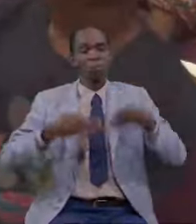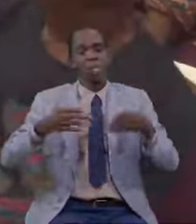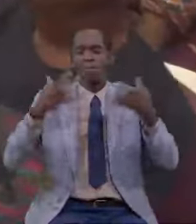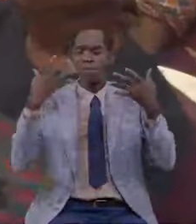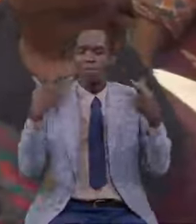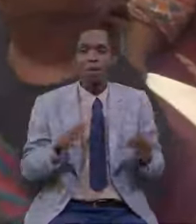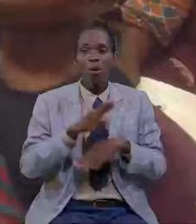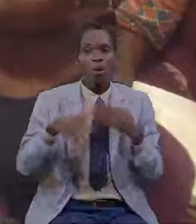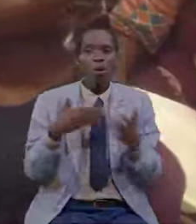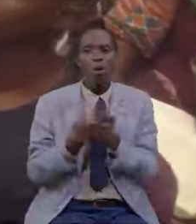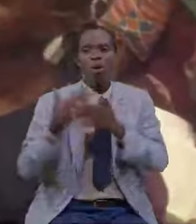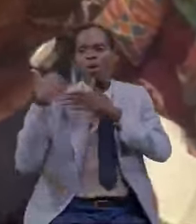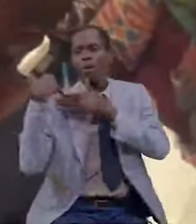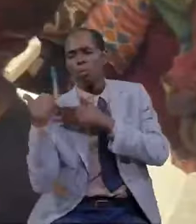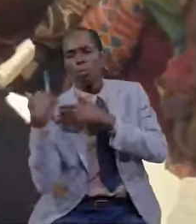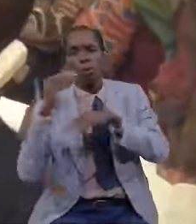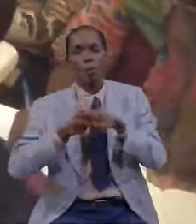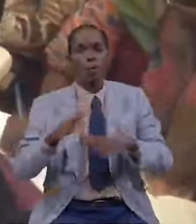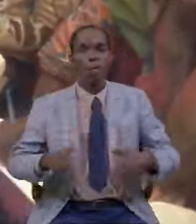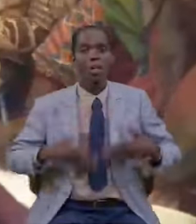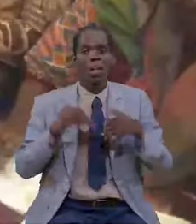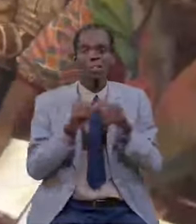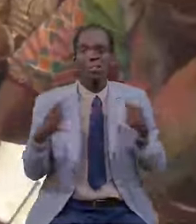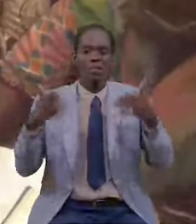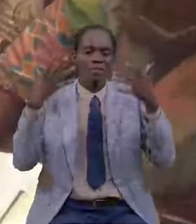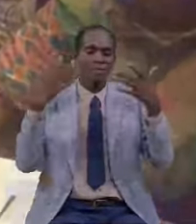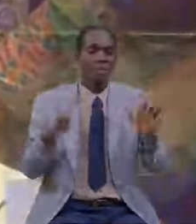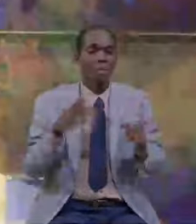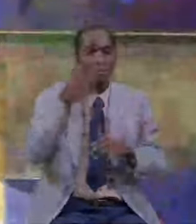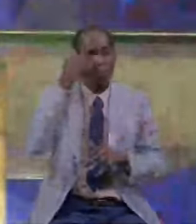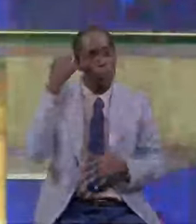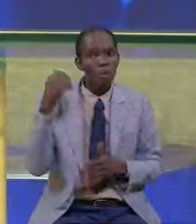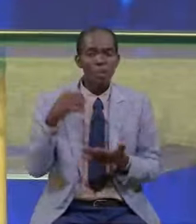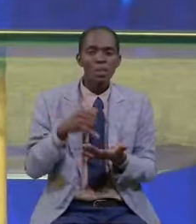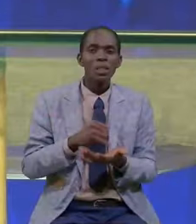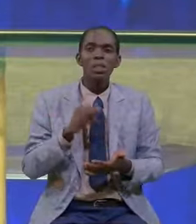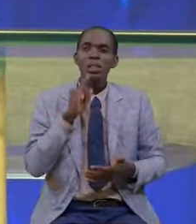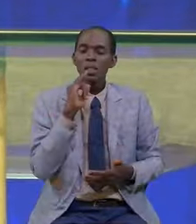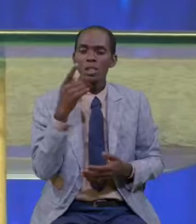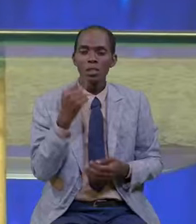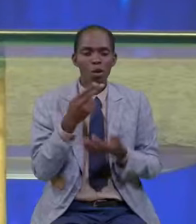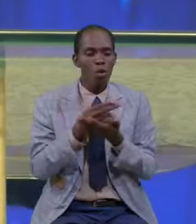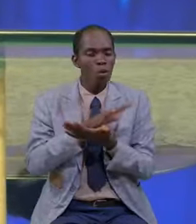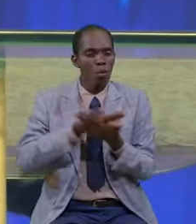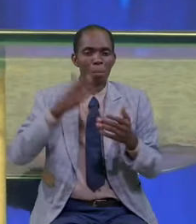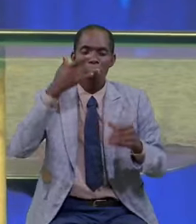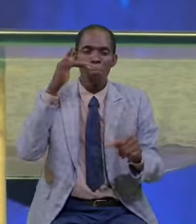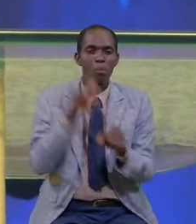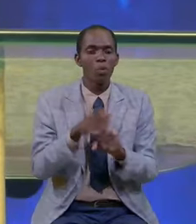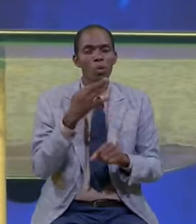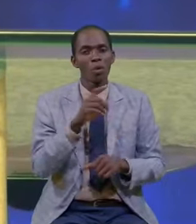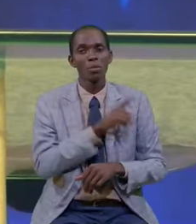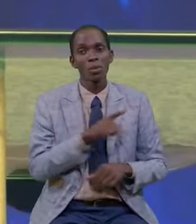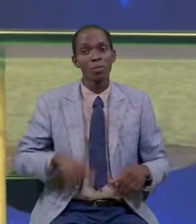fin. Tous les fardeaux sur votre vie ont pris fin. Parce que c'est une sainte parole du Seigneur